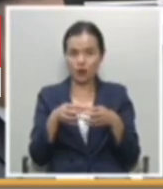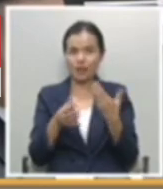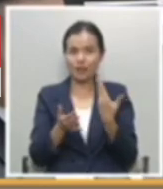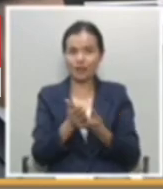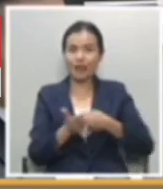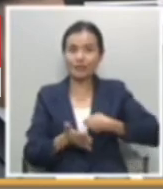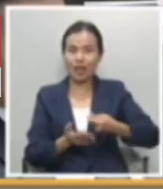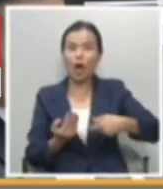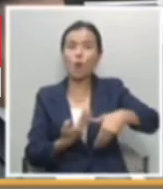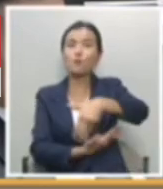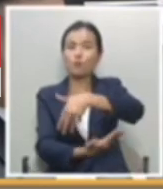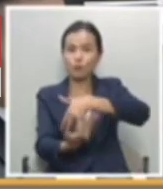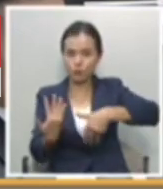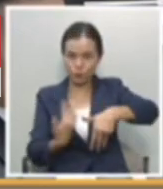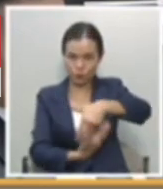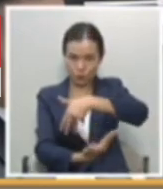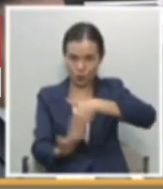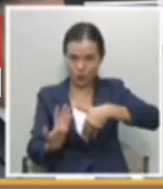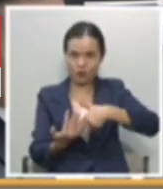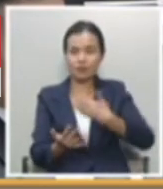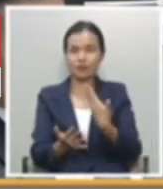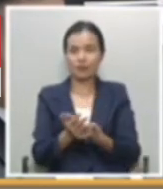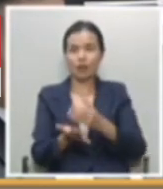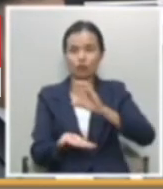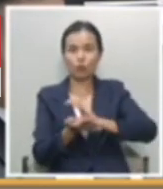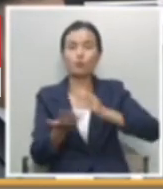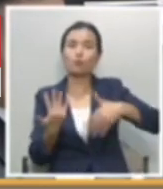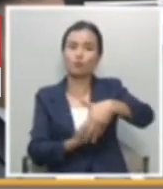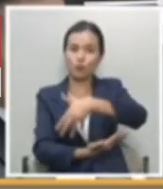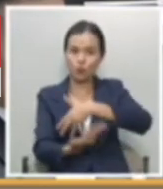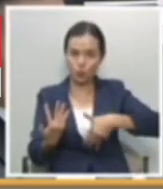นเวียนทุนหมุนเวียน